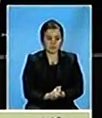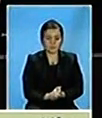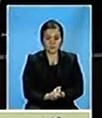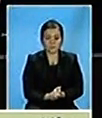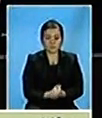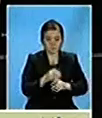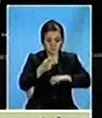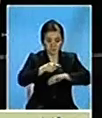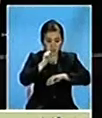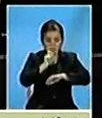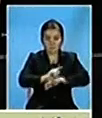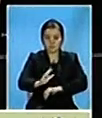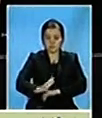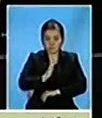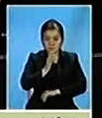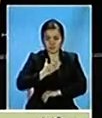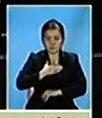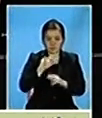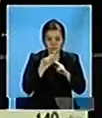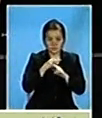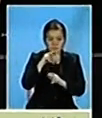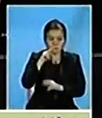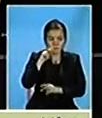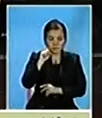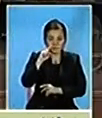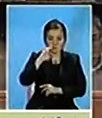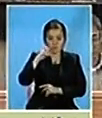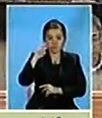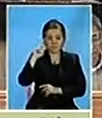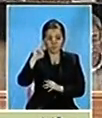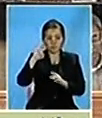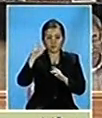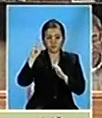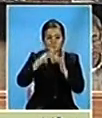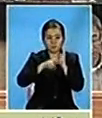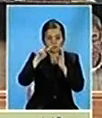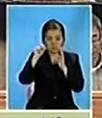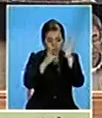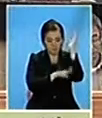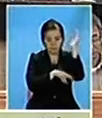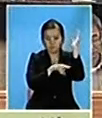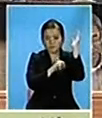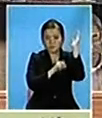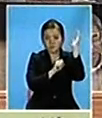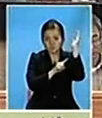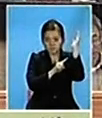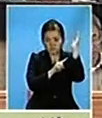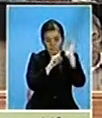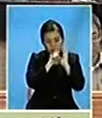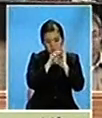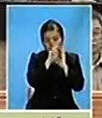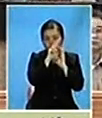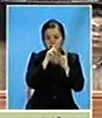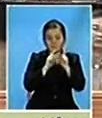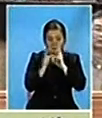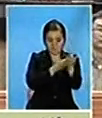ท่านประธานที่เคารพกระผมนายศิริวัฒน์ไกรศิลป์สมาชิกวุฒิสภาจากนครศรีธรรมราชในเวลา2นาทีผมขออนุญาต